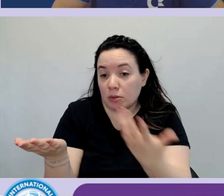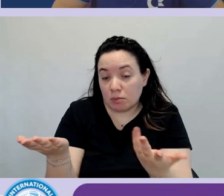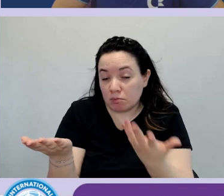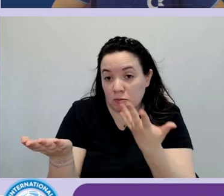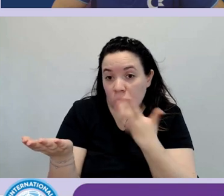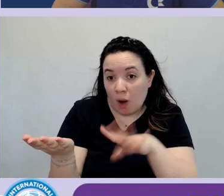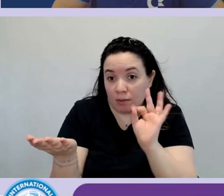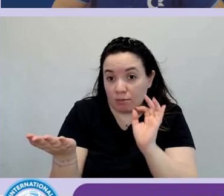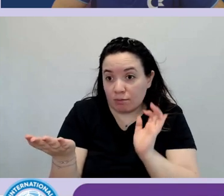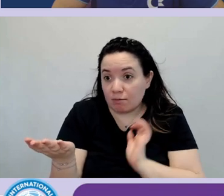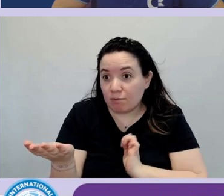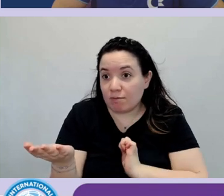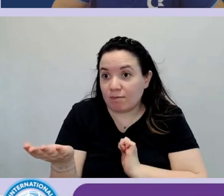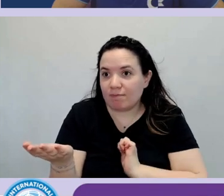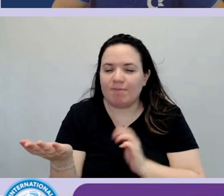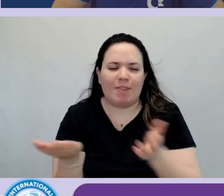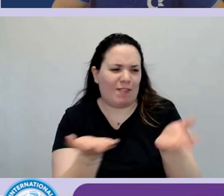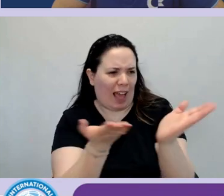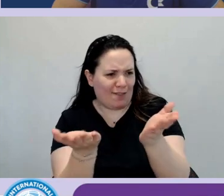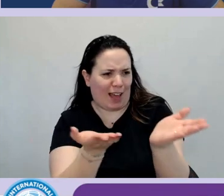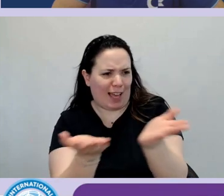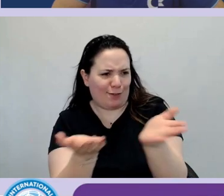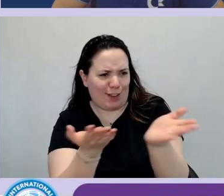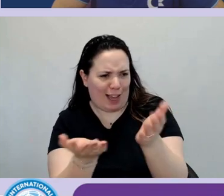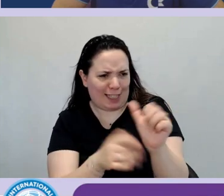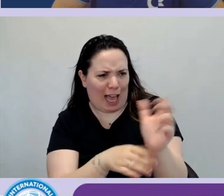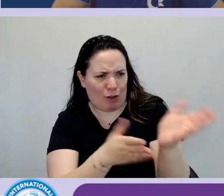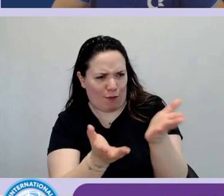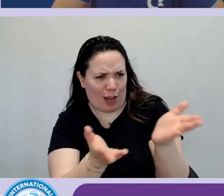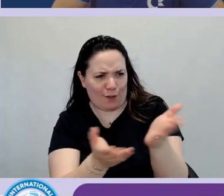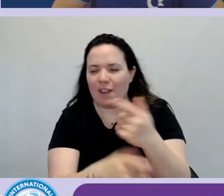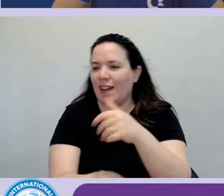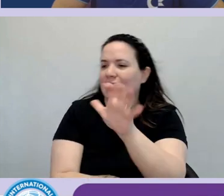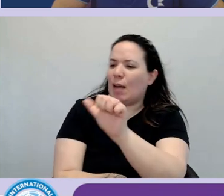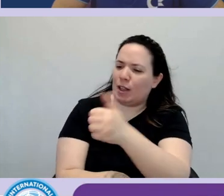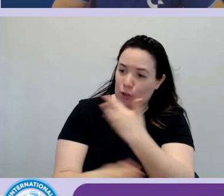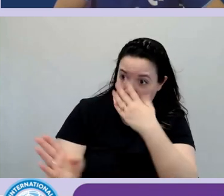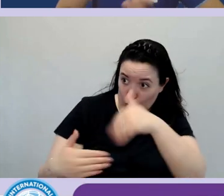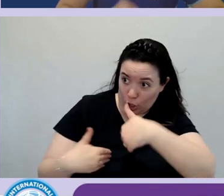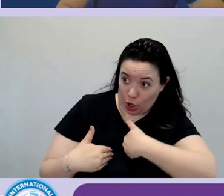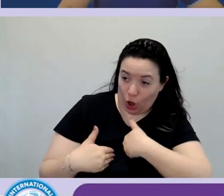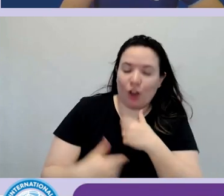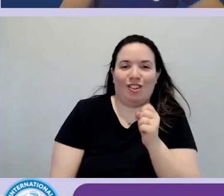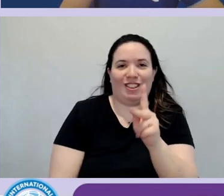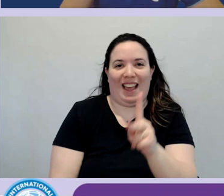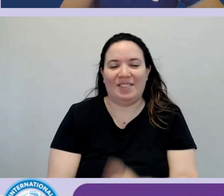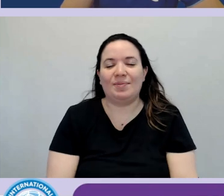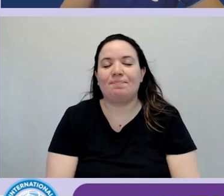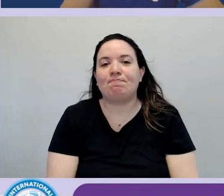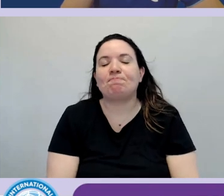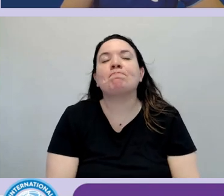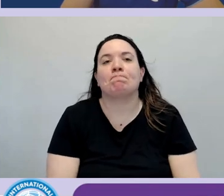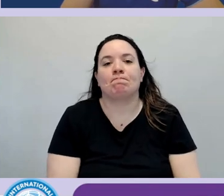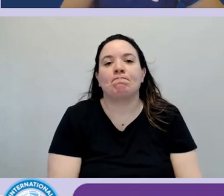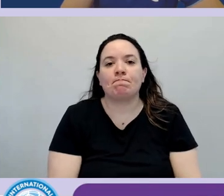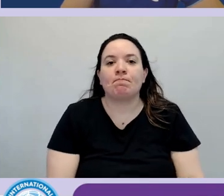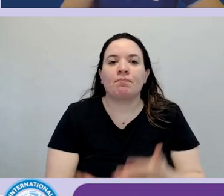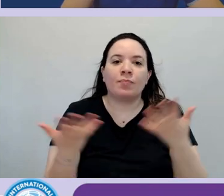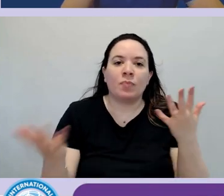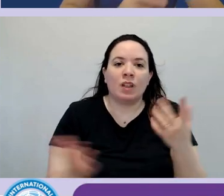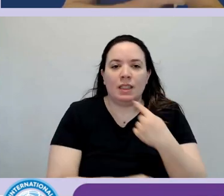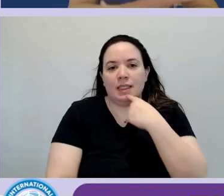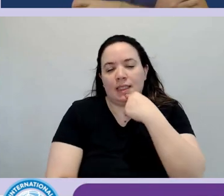so per me vai pure vai pure Vai P sabato Sì sì vè diciamo diciamo questo